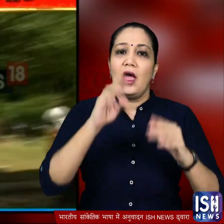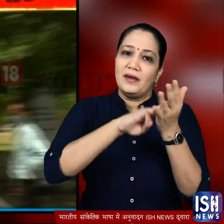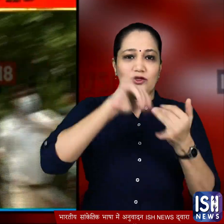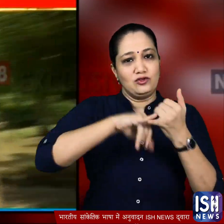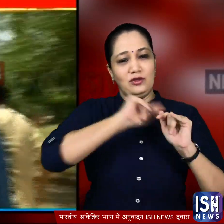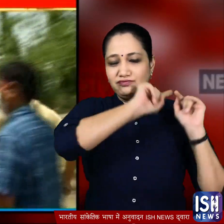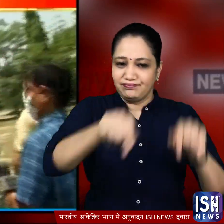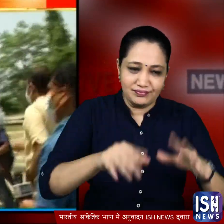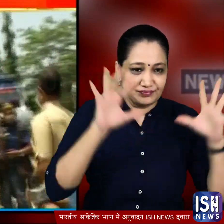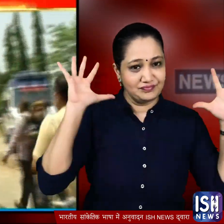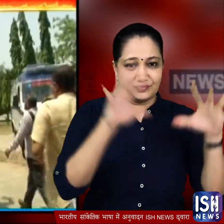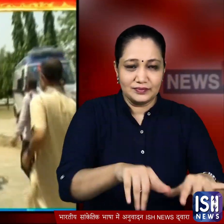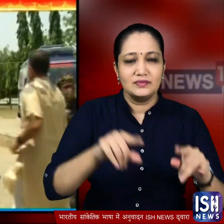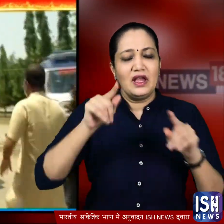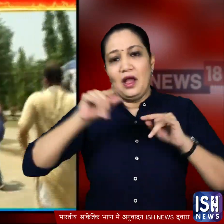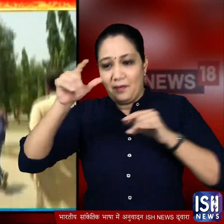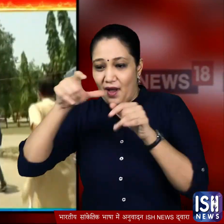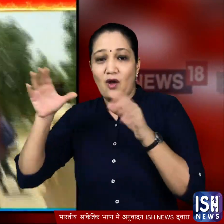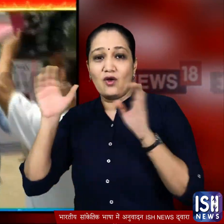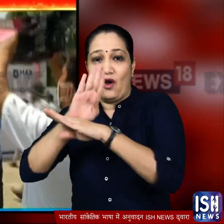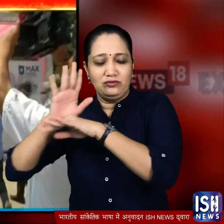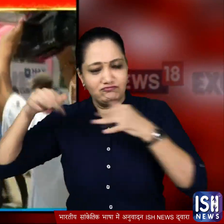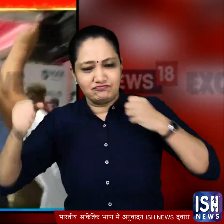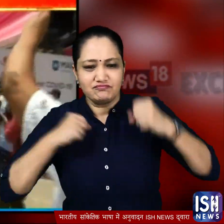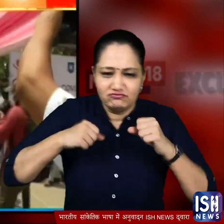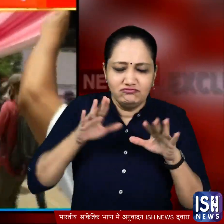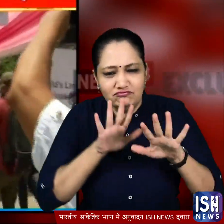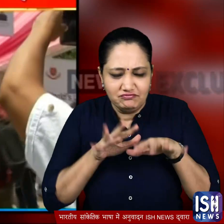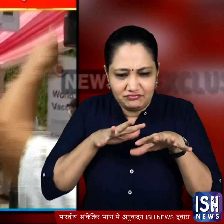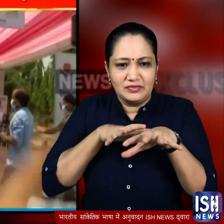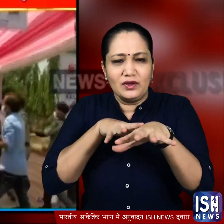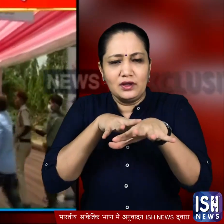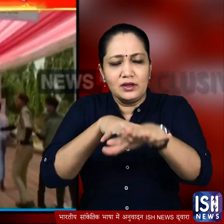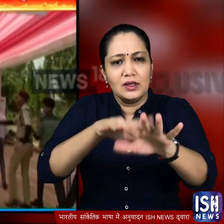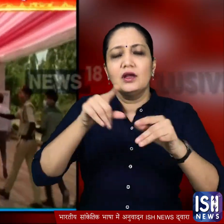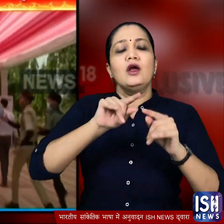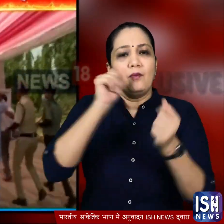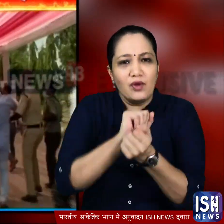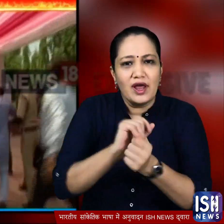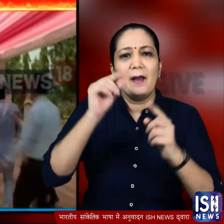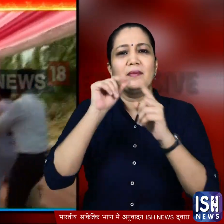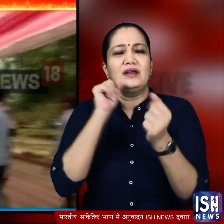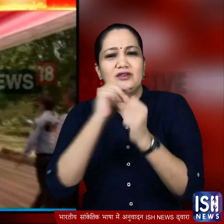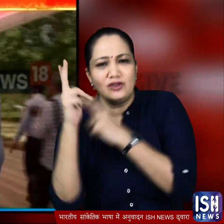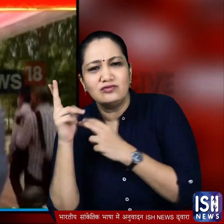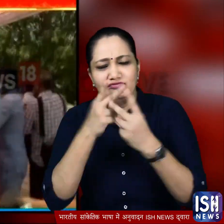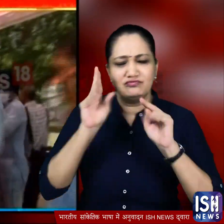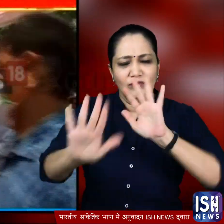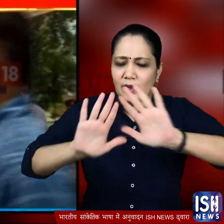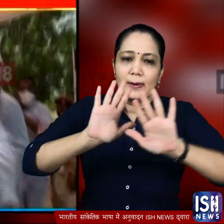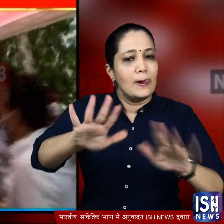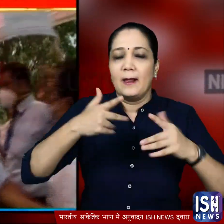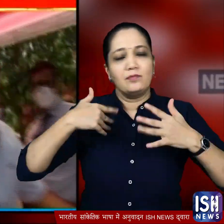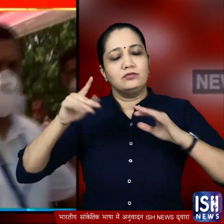थे। प्रदर्शनकारियों की भीड़ डिप्टी सीएम की तरफ दौड़ने लगी। कुछ पुलिस वालों और निजी सुरक्षा कर्मियों ने प्रदर्शनकारियों को रोकने की कोशिश की, लेकिन